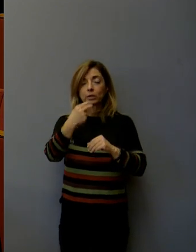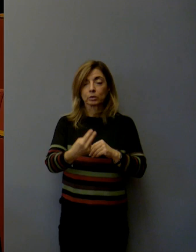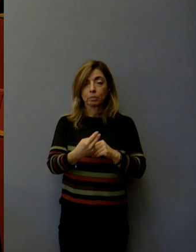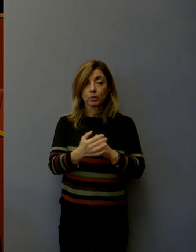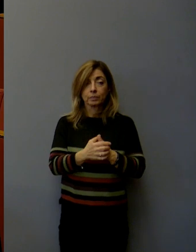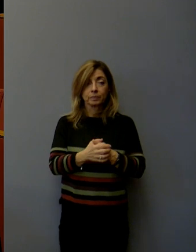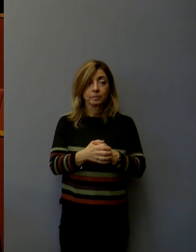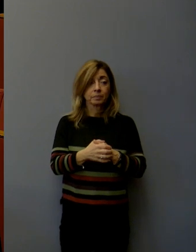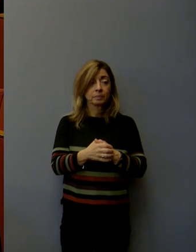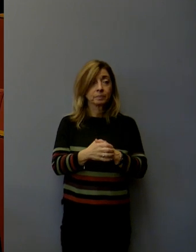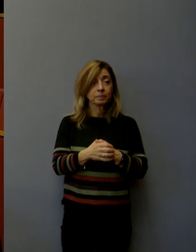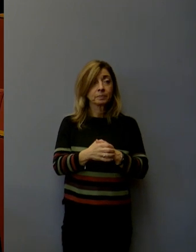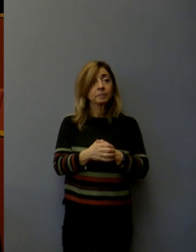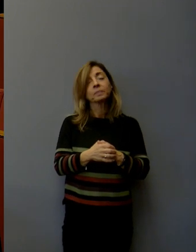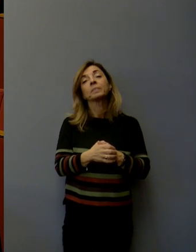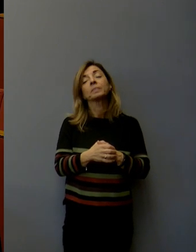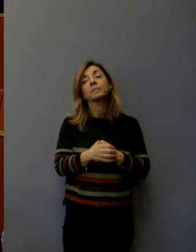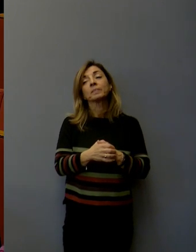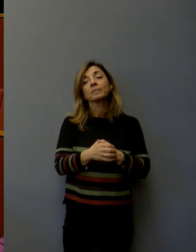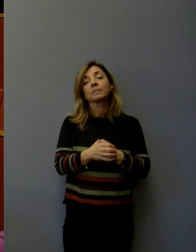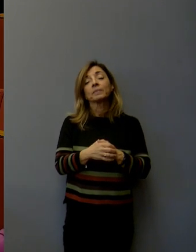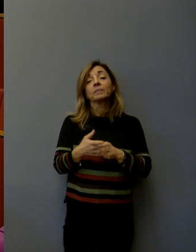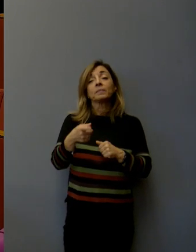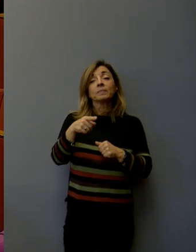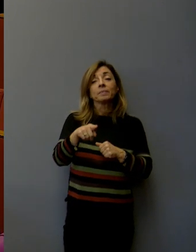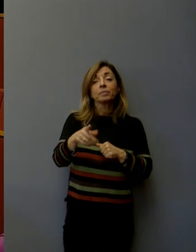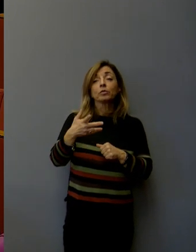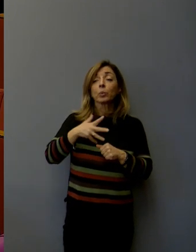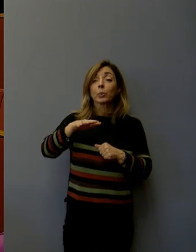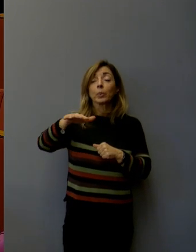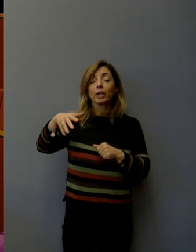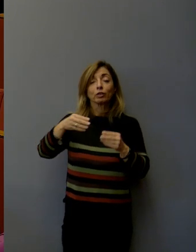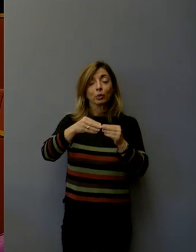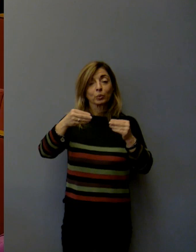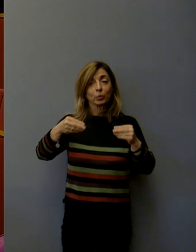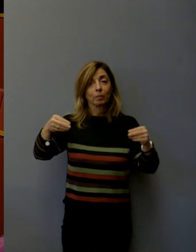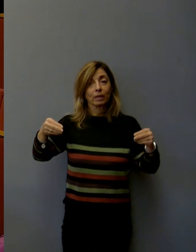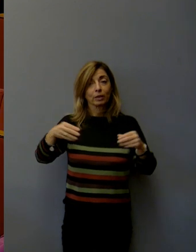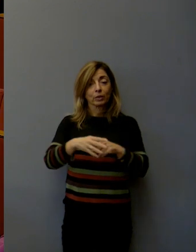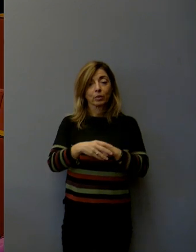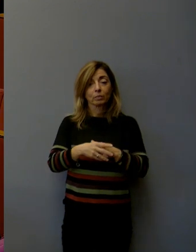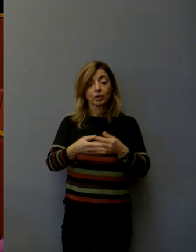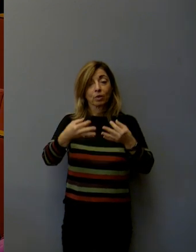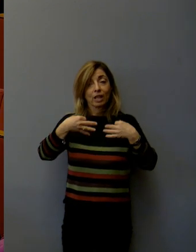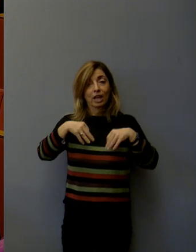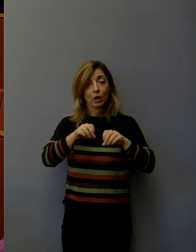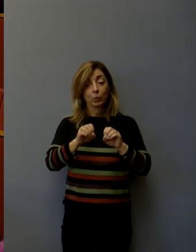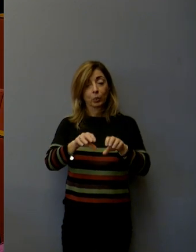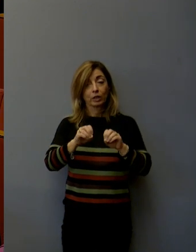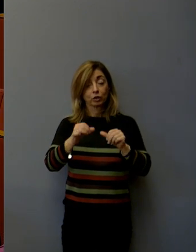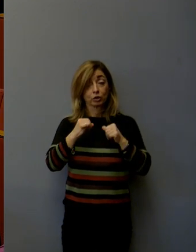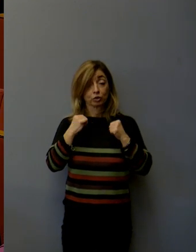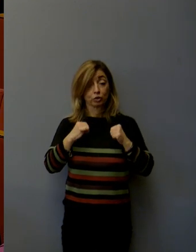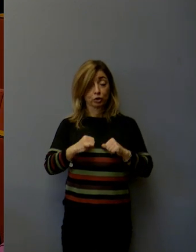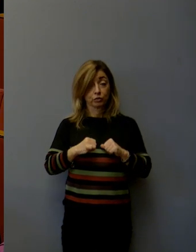così come abbiamo un altro strumento che è quello dell'educazione civica visto